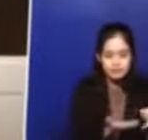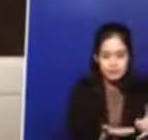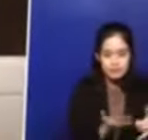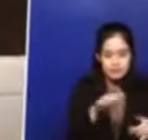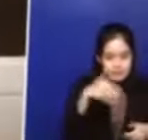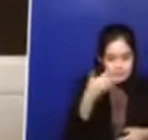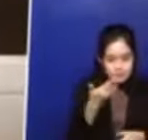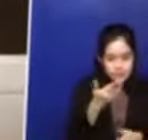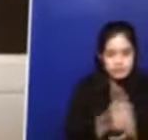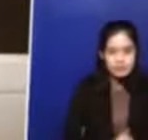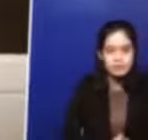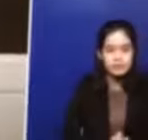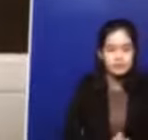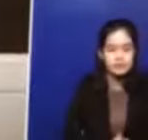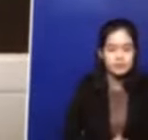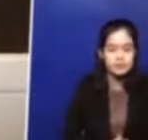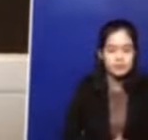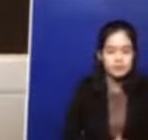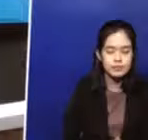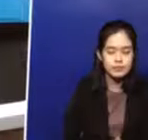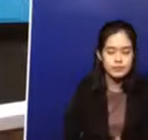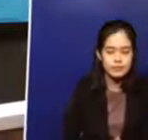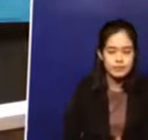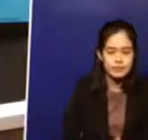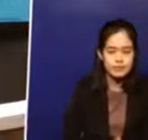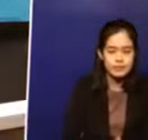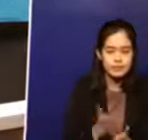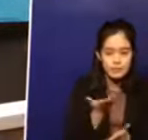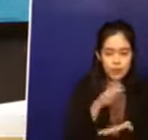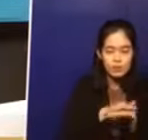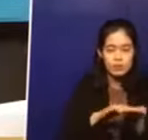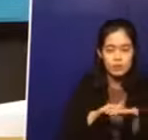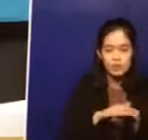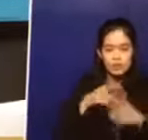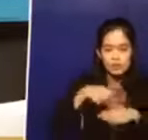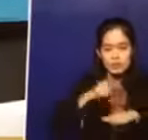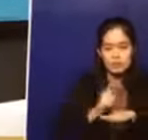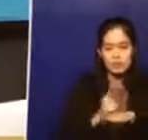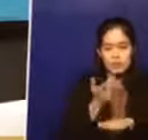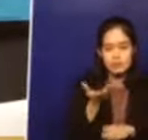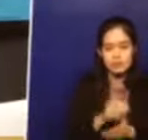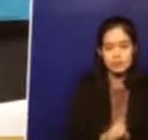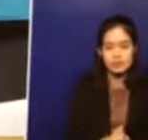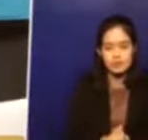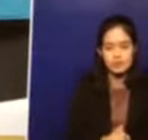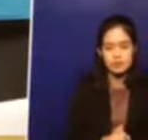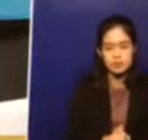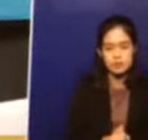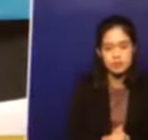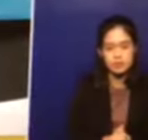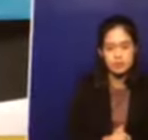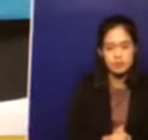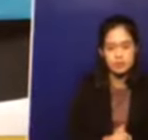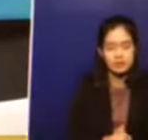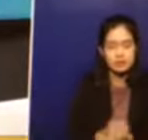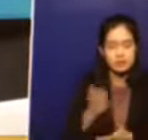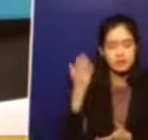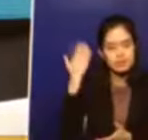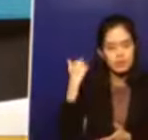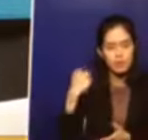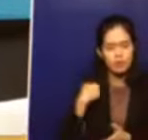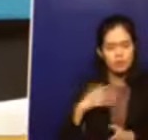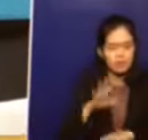ะครับ ค่ะดิฉันเมื่อกี้ดิฉันต้องขออภัยท่านประธานด้วยค่ะดิฉันนึกว่าท่านประธานจะไม่ควบคุมการประชุมแล้วปล่อยให้เขาเสียดสี